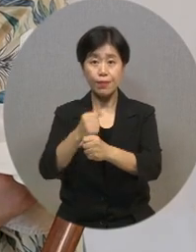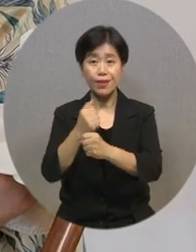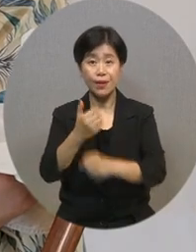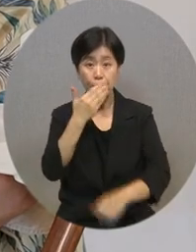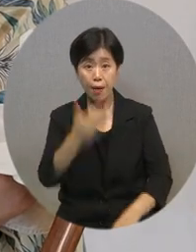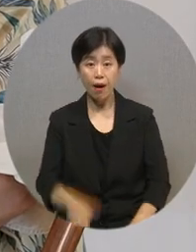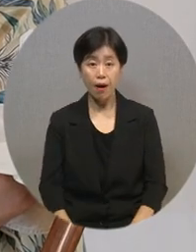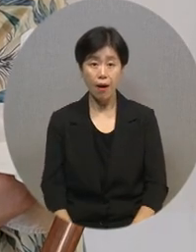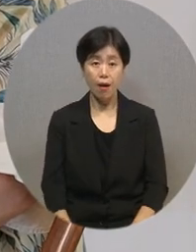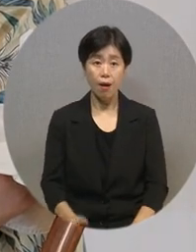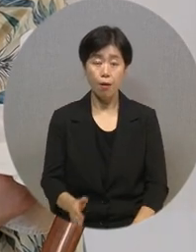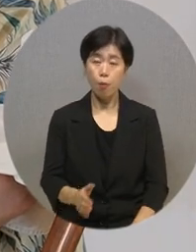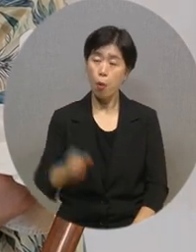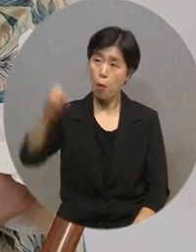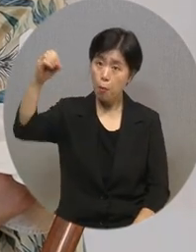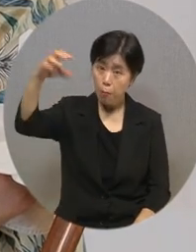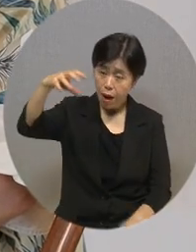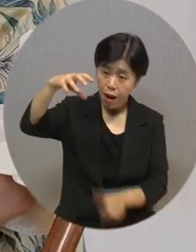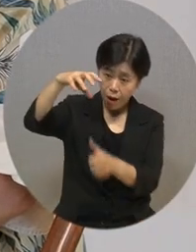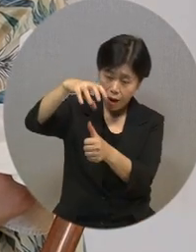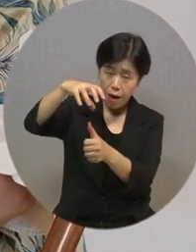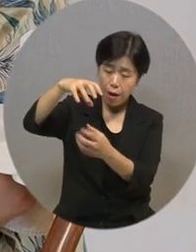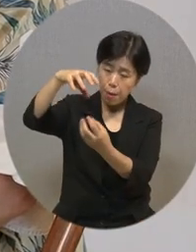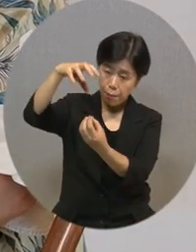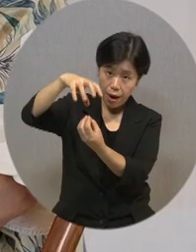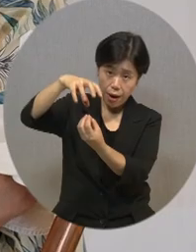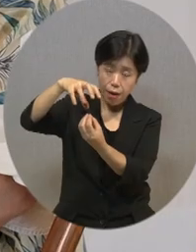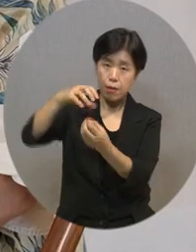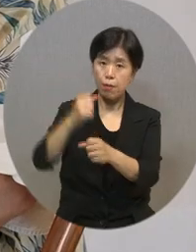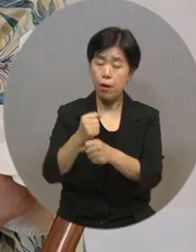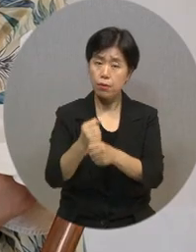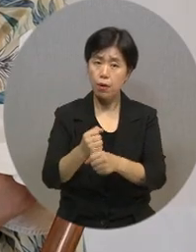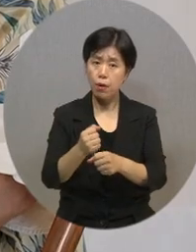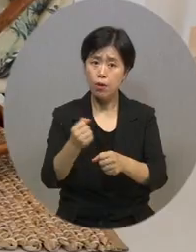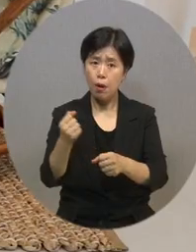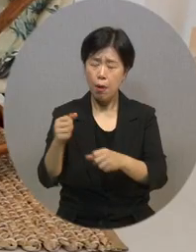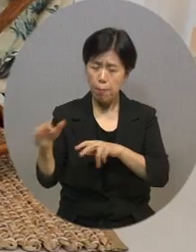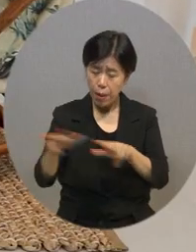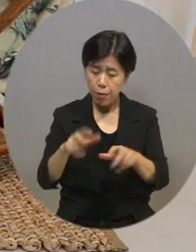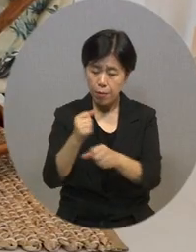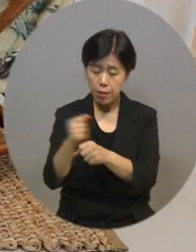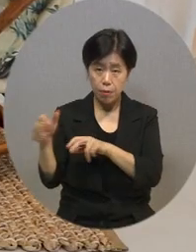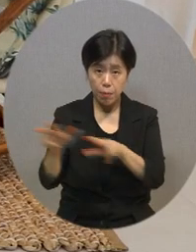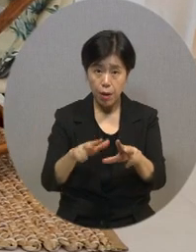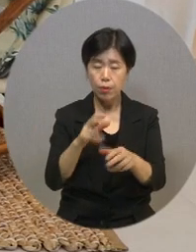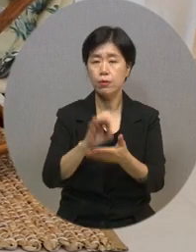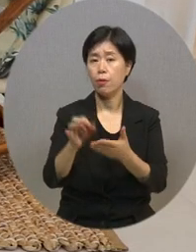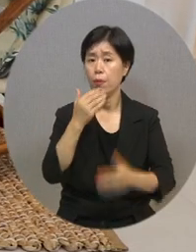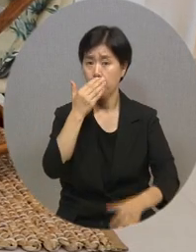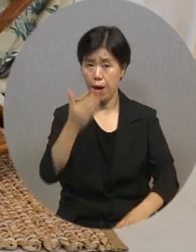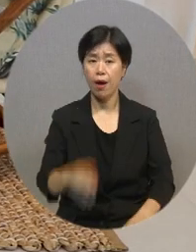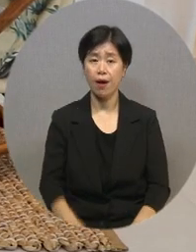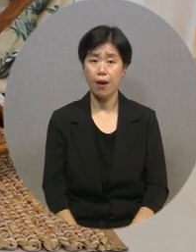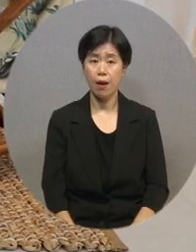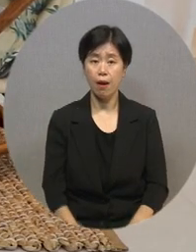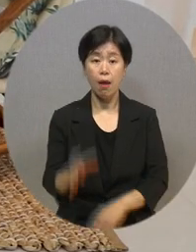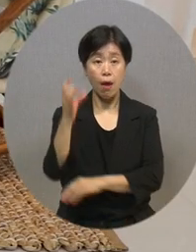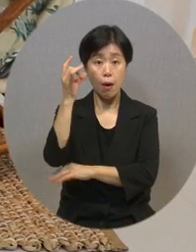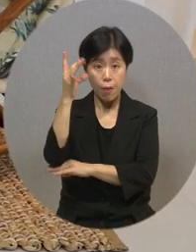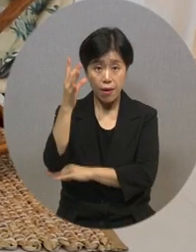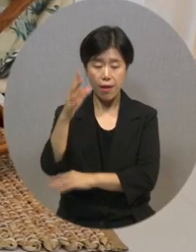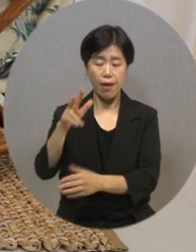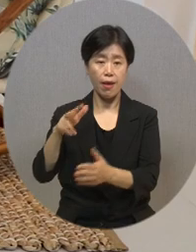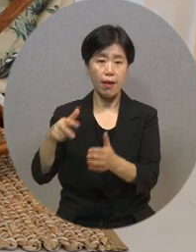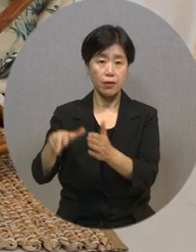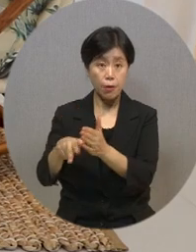좋아하는 뭐 등도 나오고 바로 사용할 수 있는 게 라탄이에요. 라탄은 본연의 재료로만